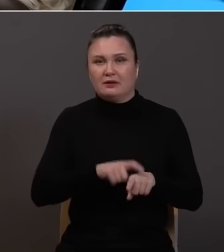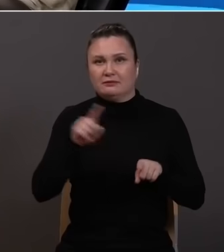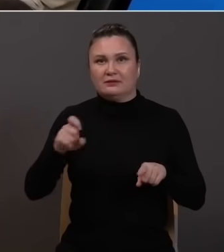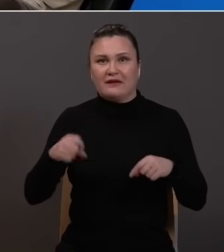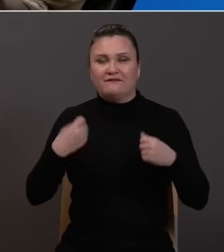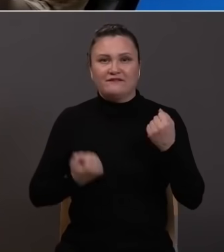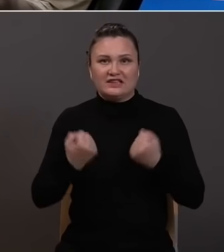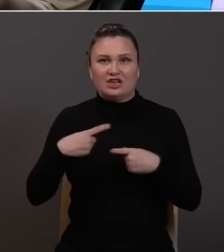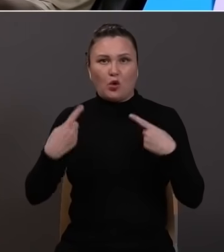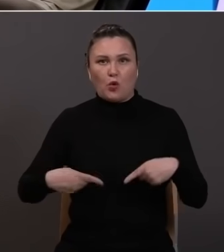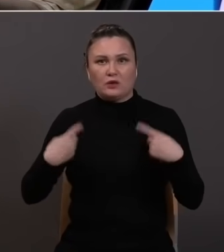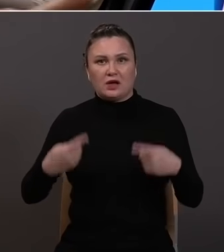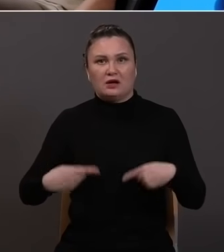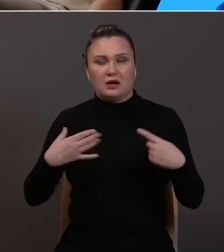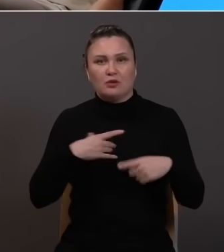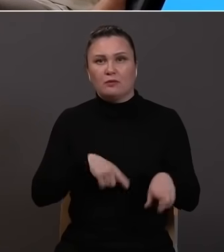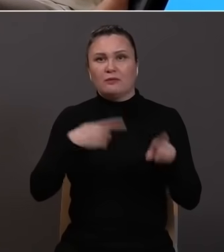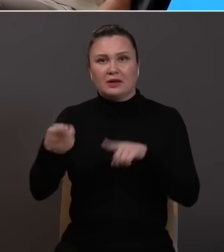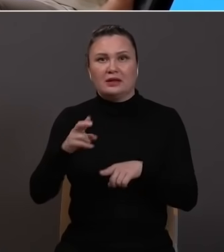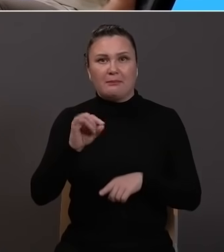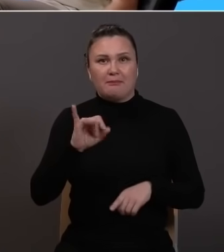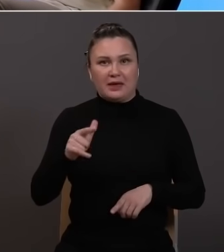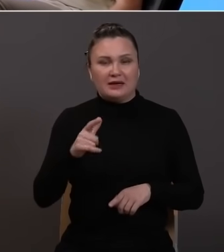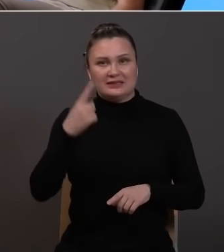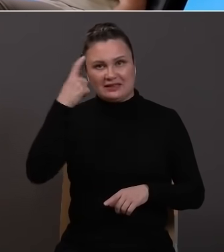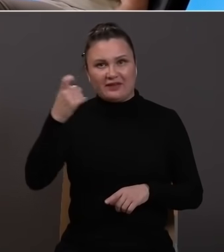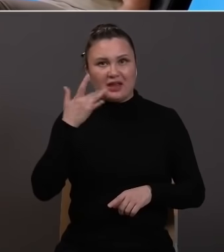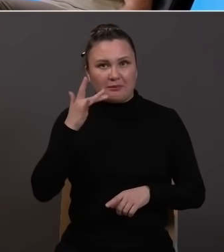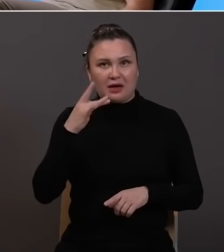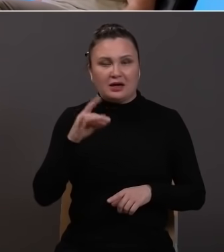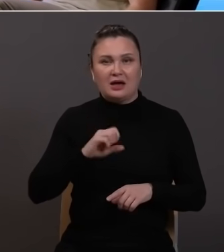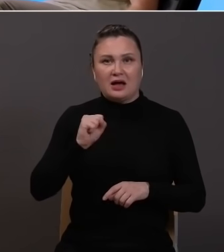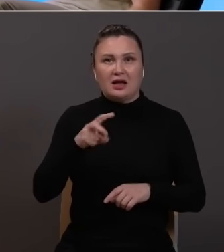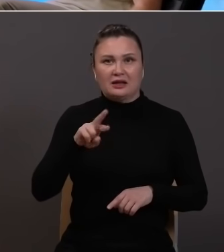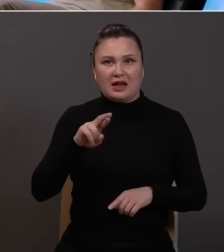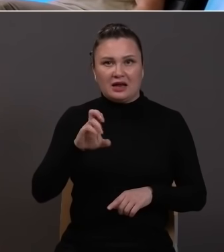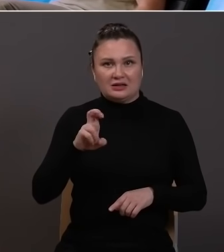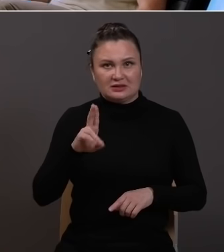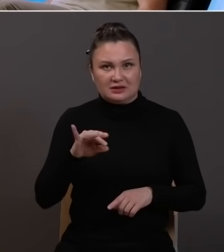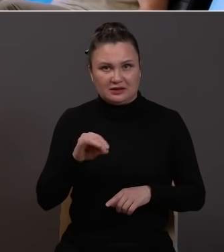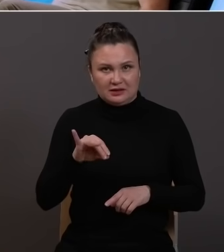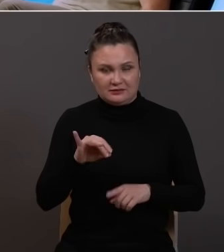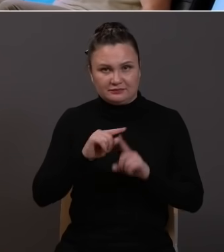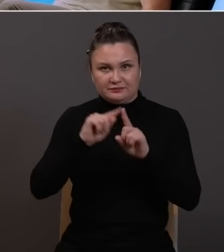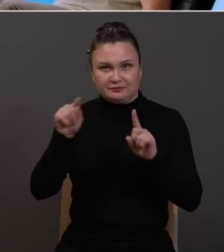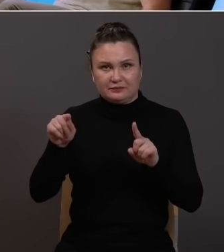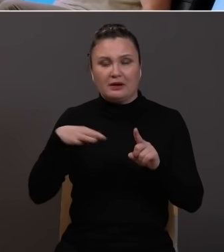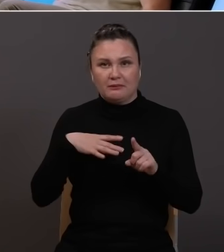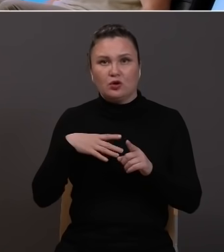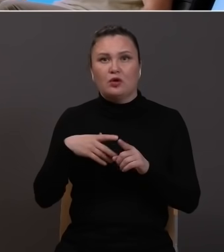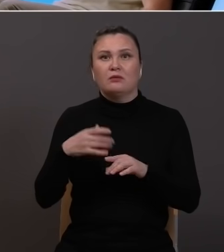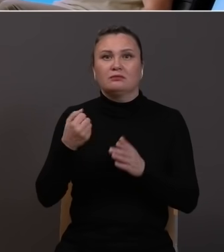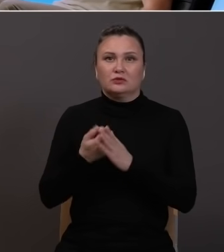этих вездеходах, дальше выбраться на берег Северной Америки, на Аляске, доехать на вездеходах до, опять, дорог